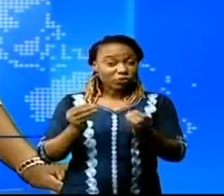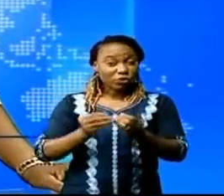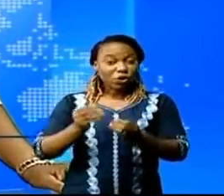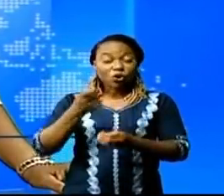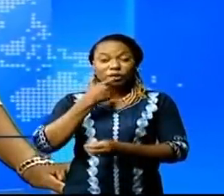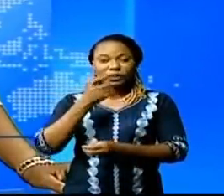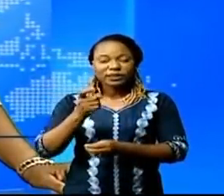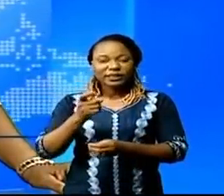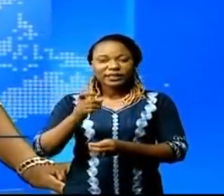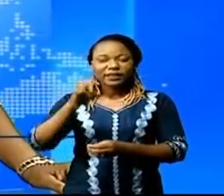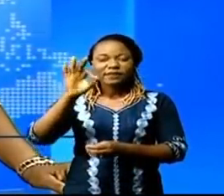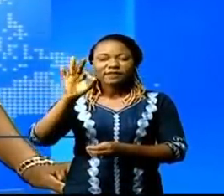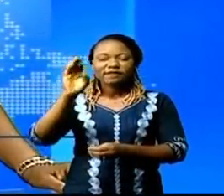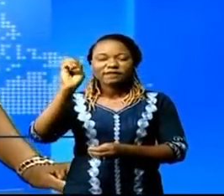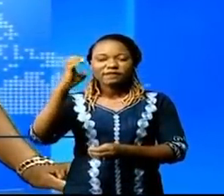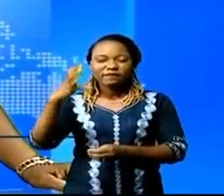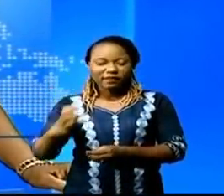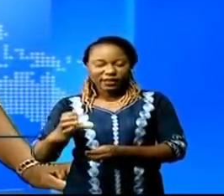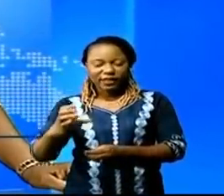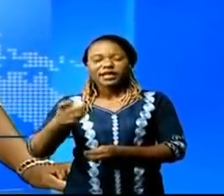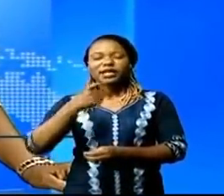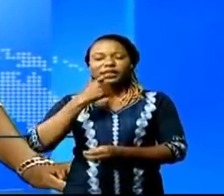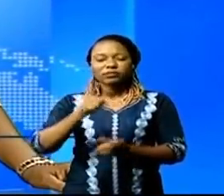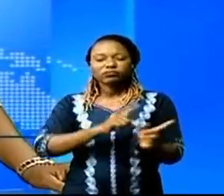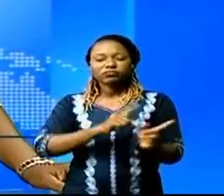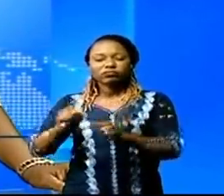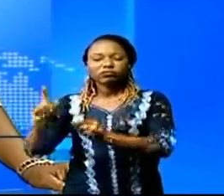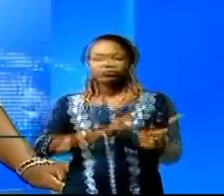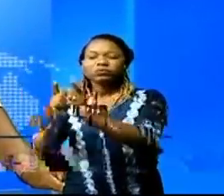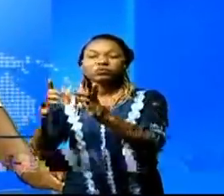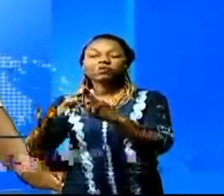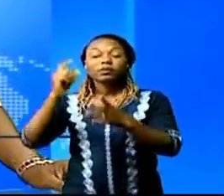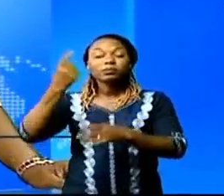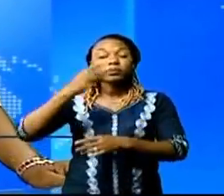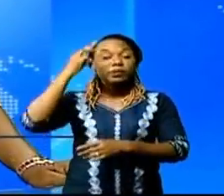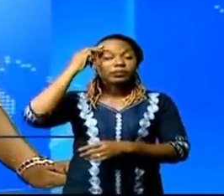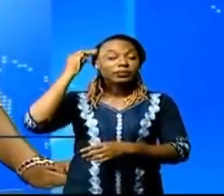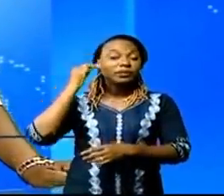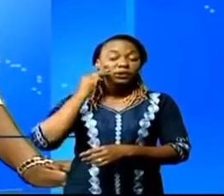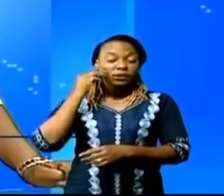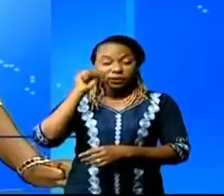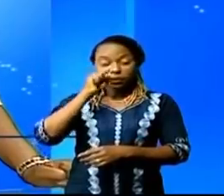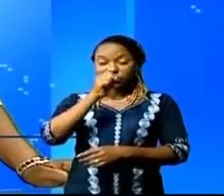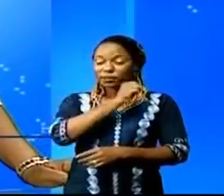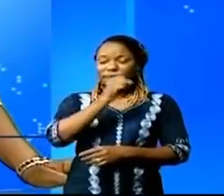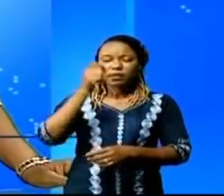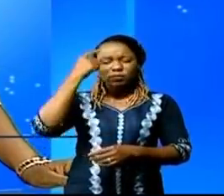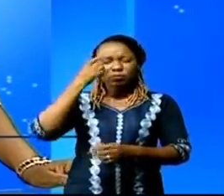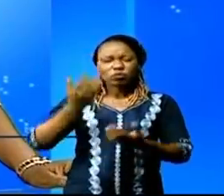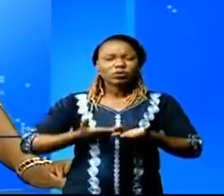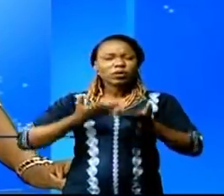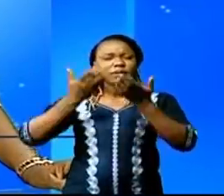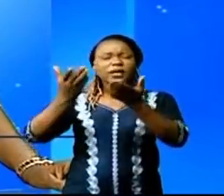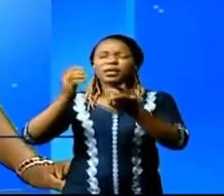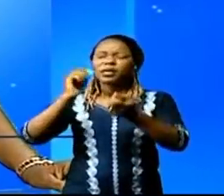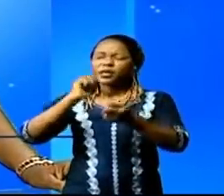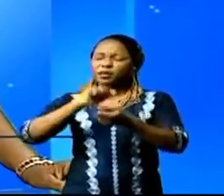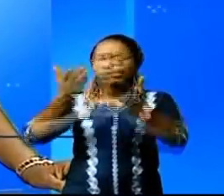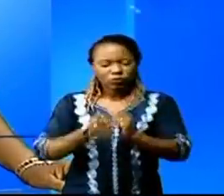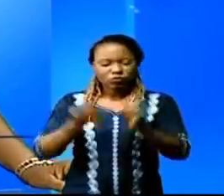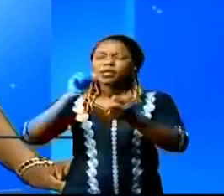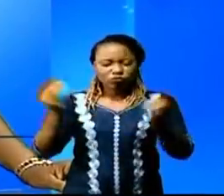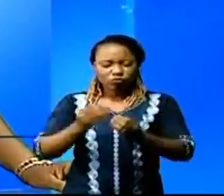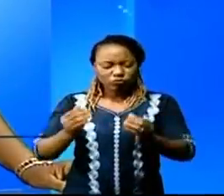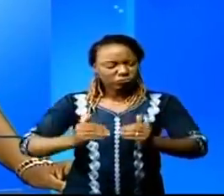la Fédération des entreprises du Congo s'est rendue chez le Premier ministre Jean-Michel Samalou Kondé pour soumettre le problème en vue